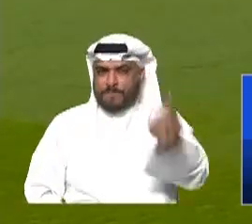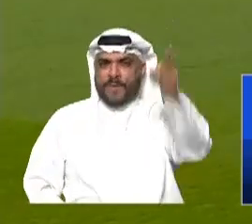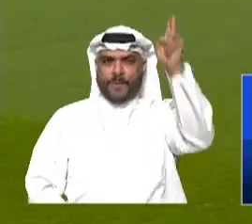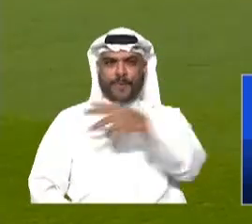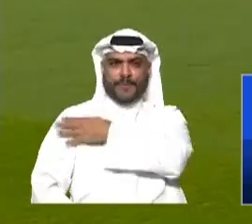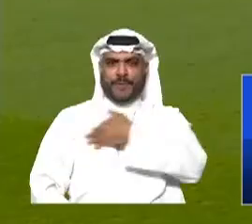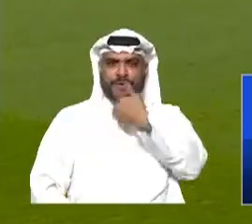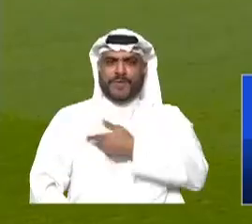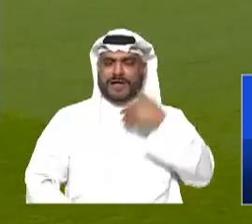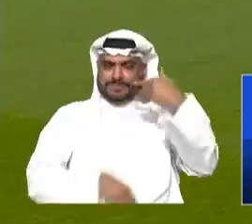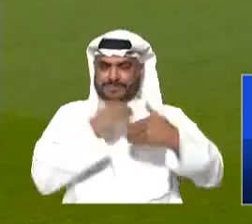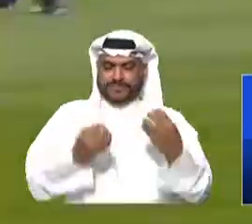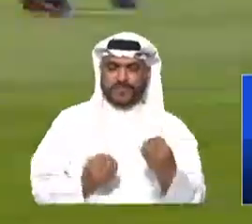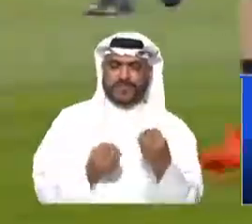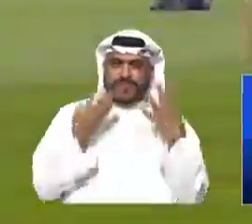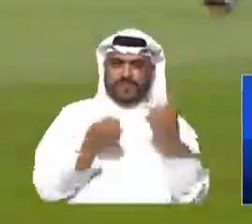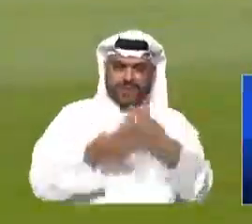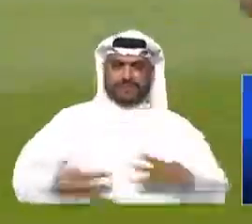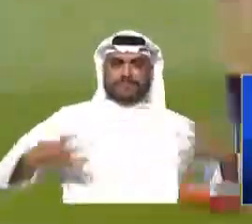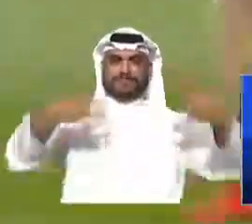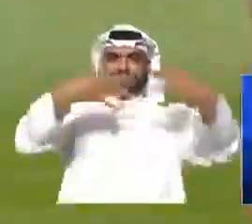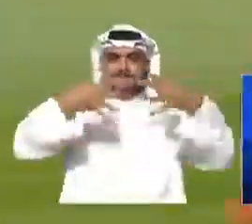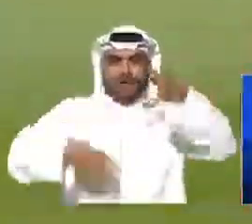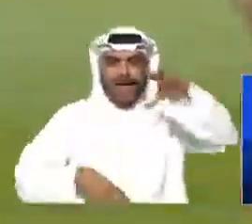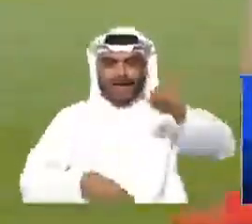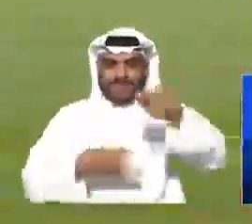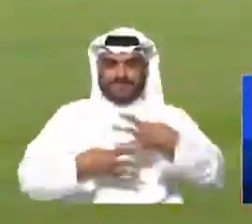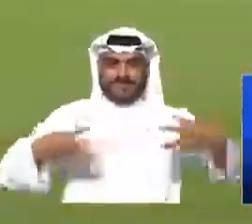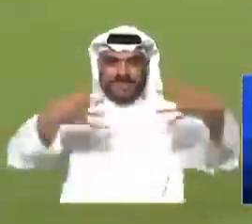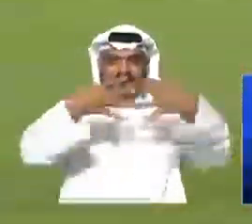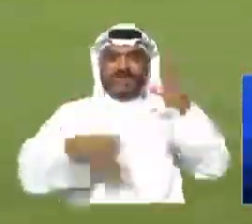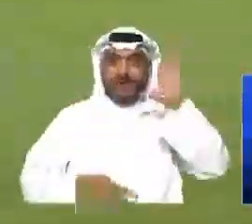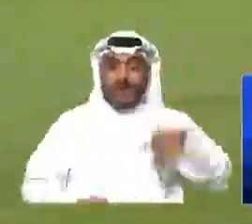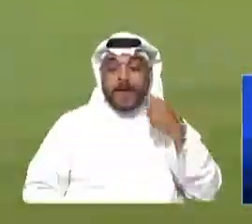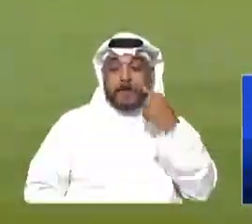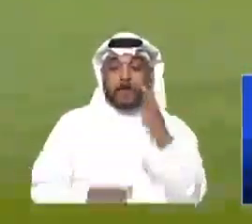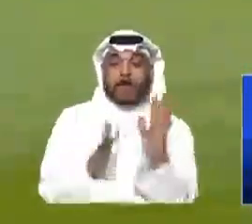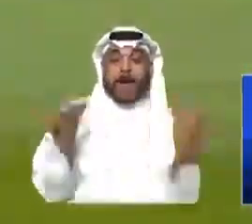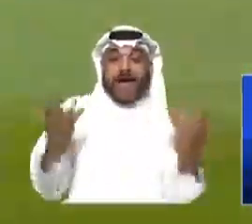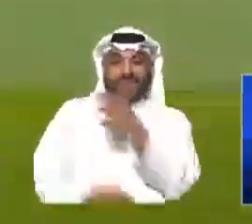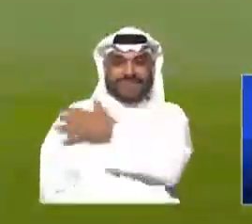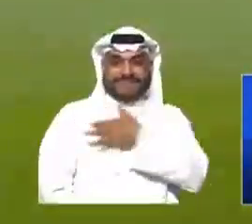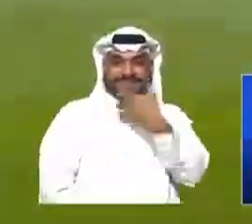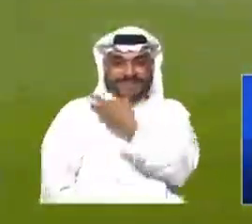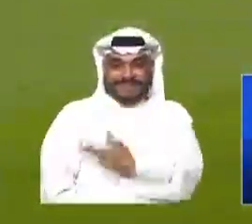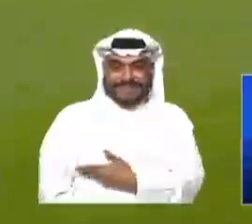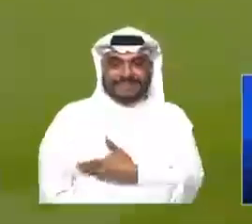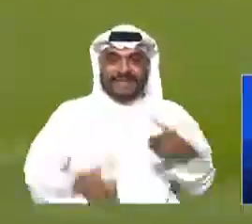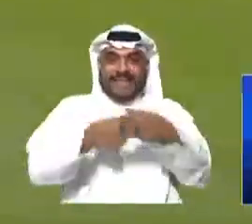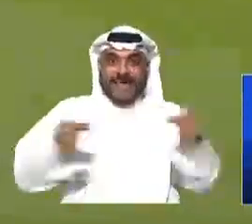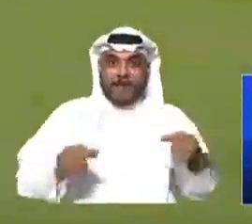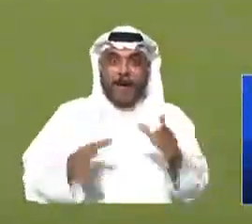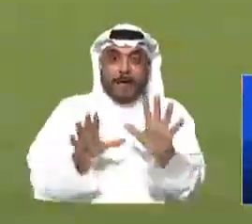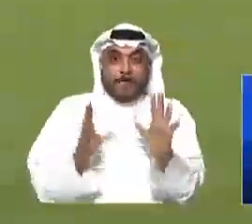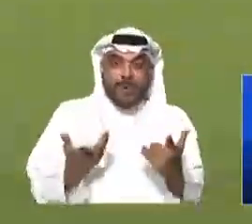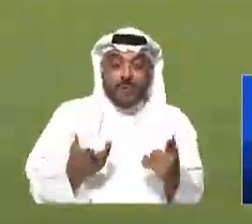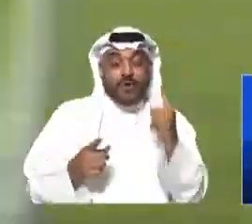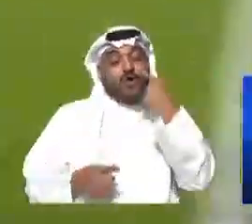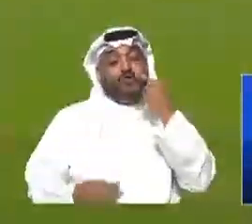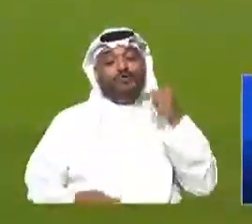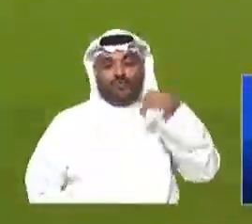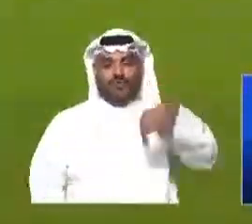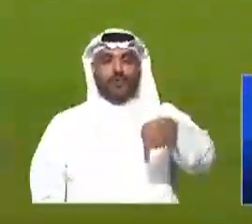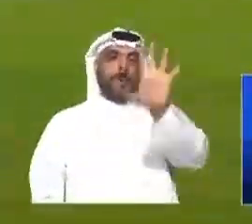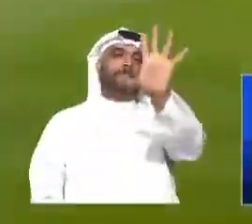مواصلات المفاجات لحجز المقعد في الدوري ربع النهائي للمره الاولى في تاريخه وكانت اليابان قد حققت